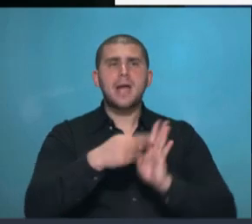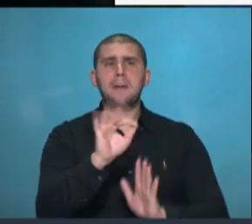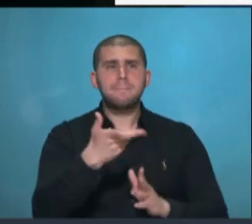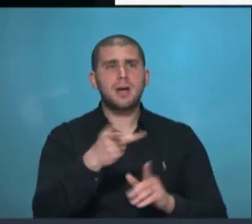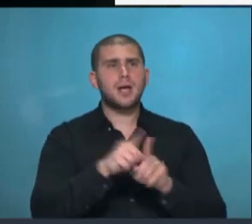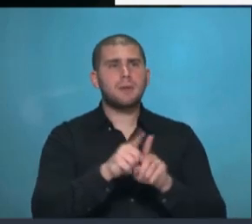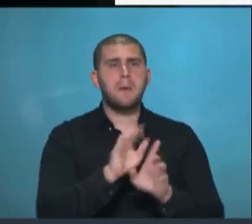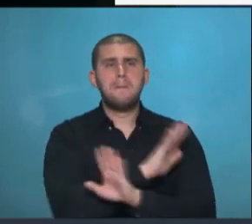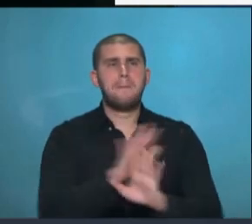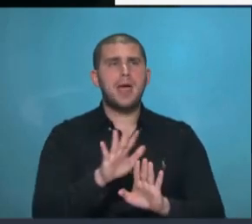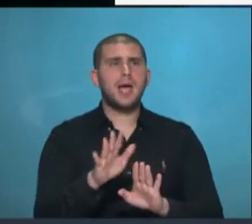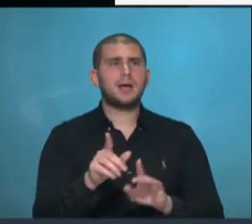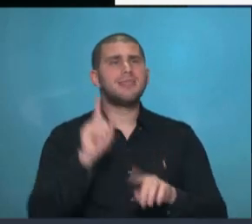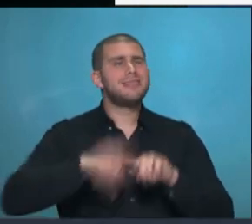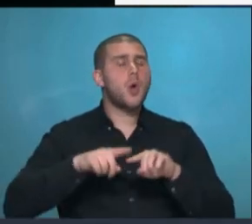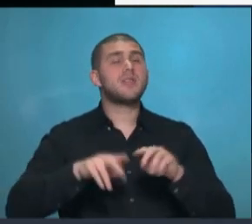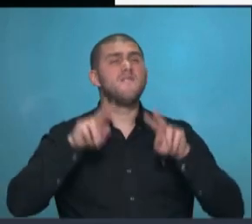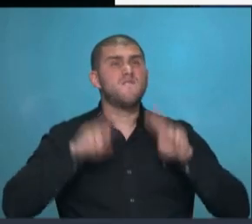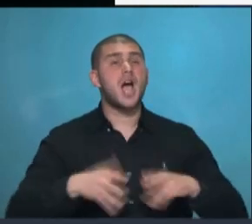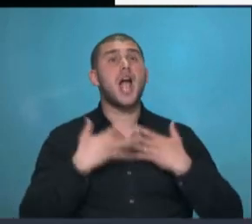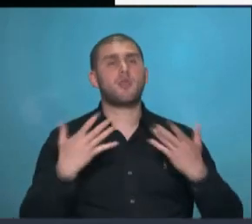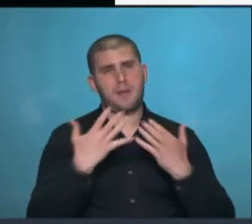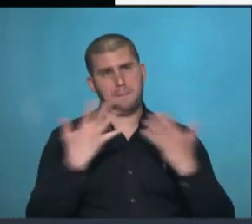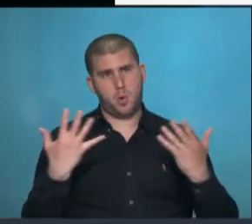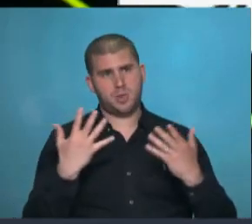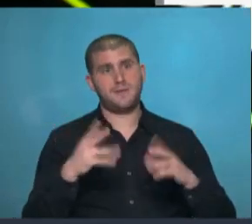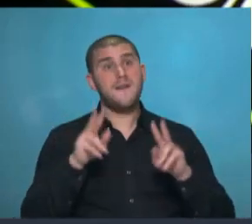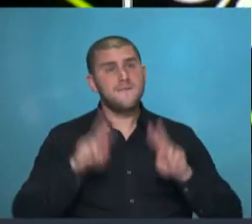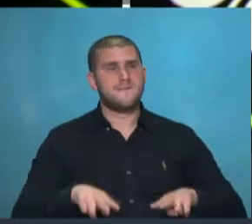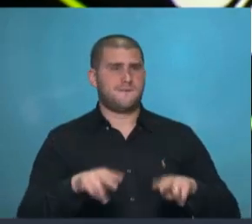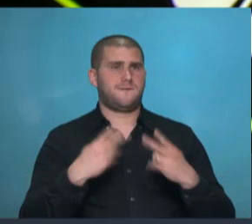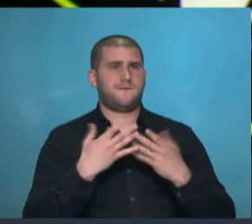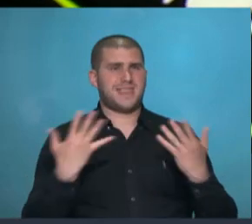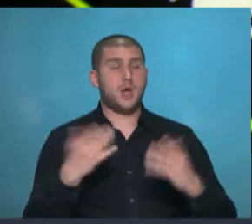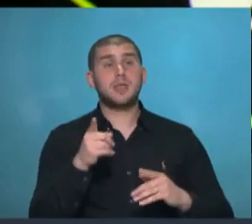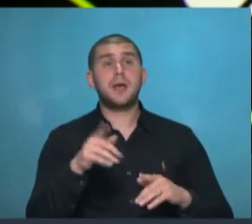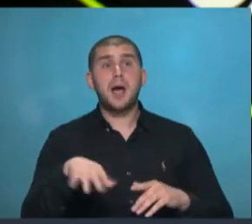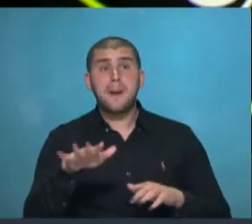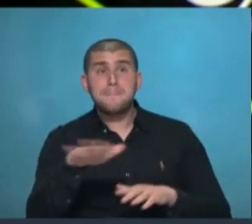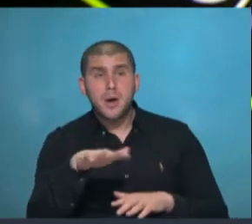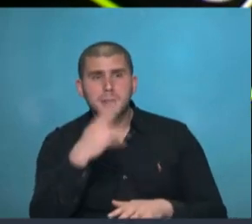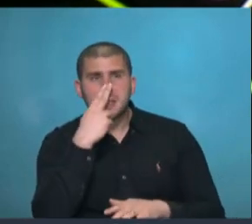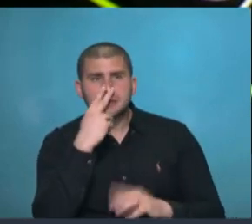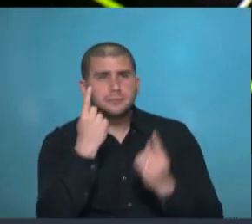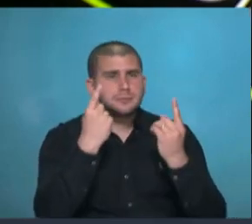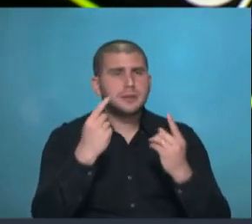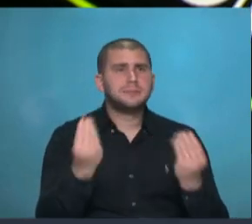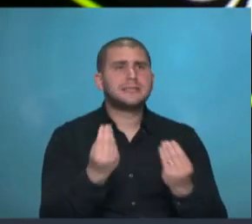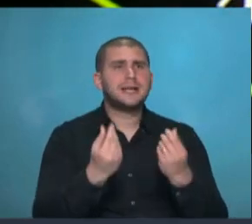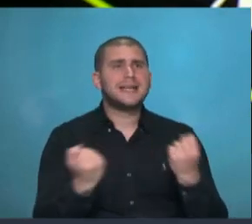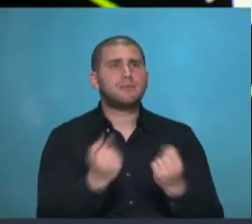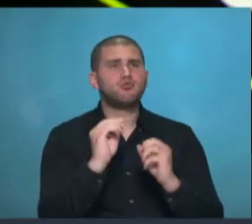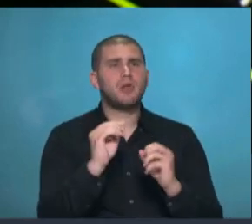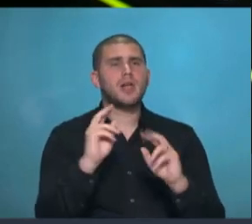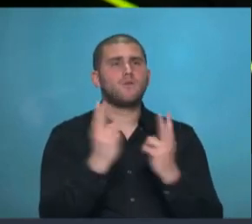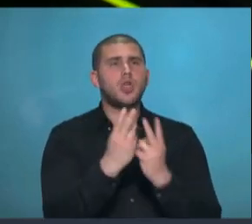את הסקנדלים הגדולים, לנקות את הטעויות הקריטיות הברורות והקריטיות והוודאיות. בימים אלה המערכת מנוסה במשחקי אימון של קבוצות נערים